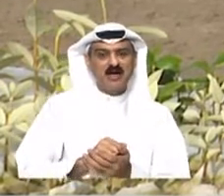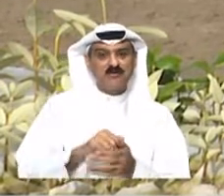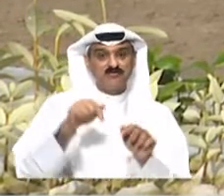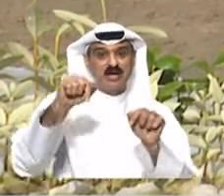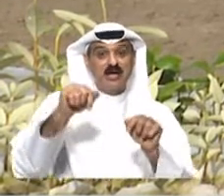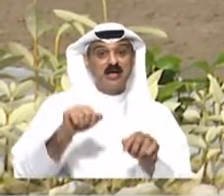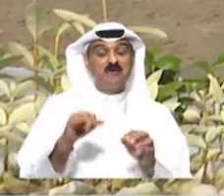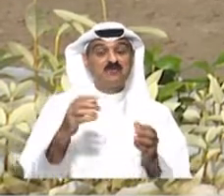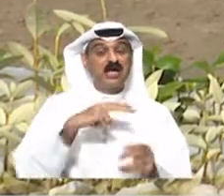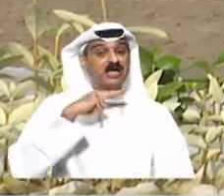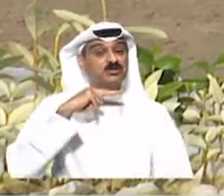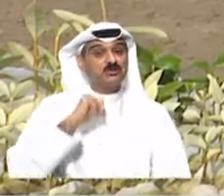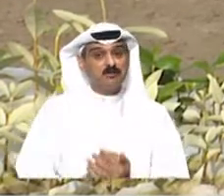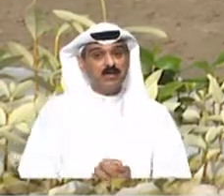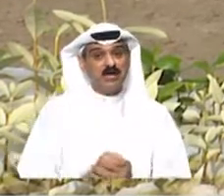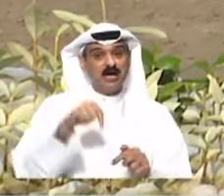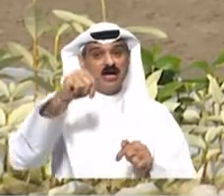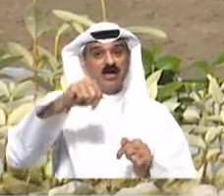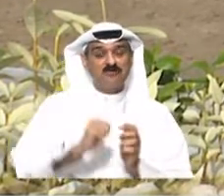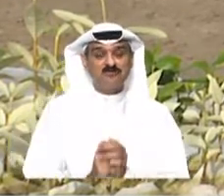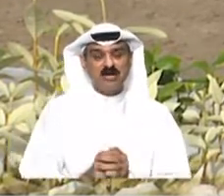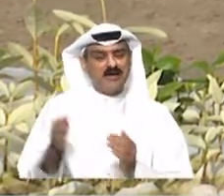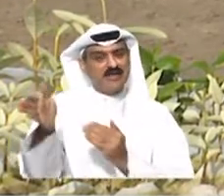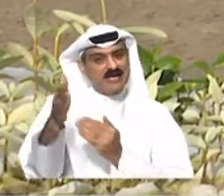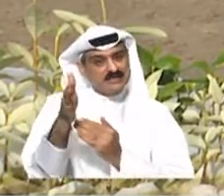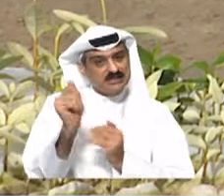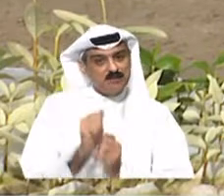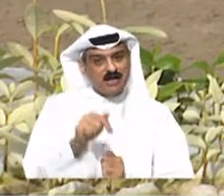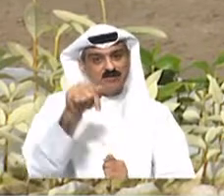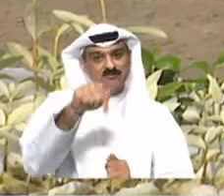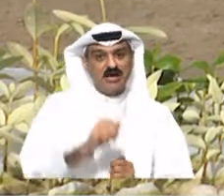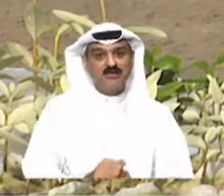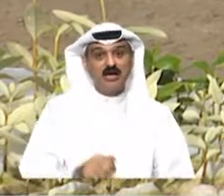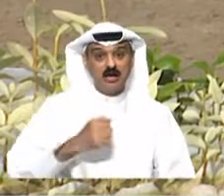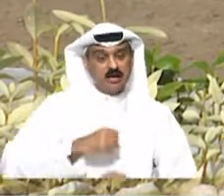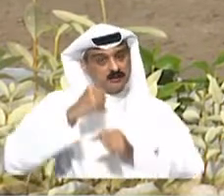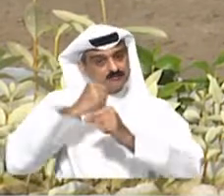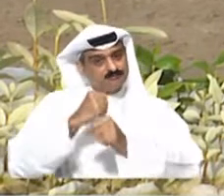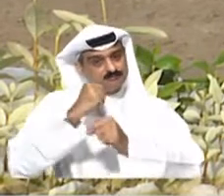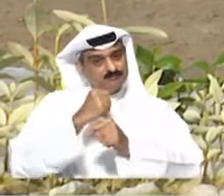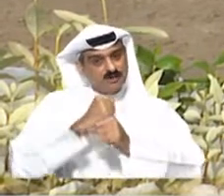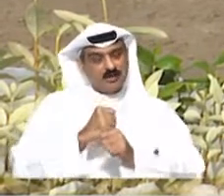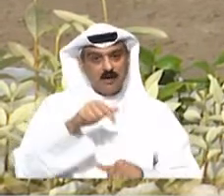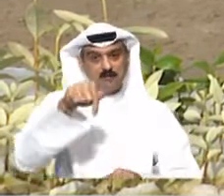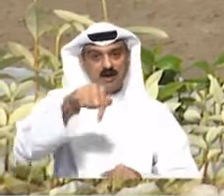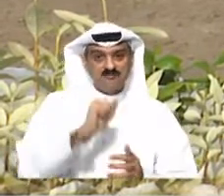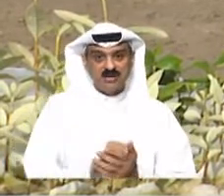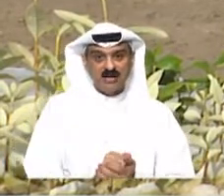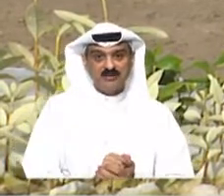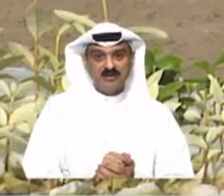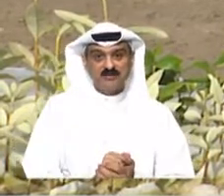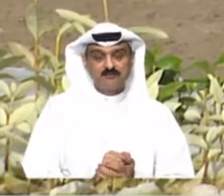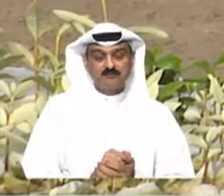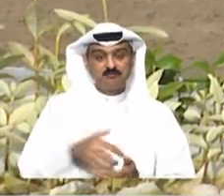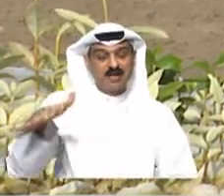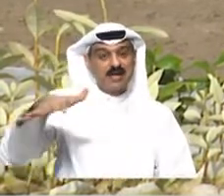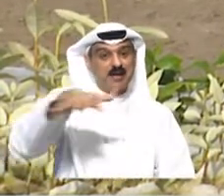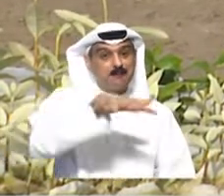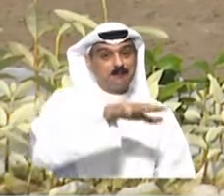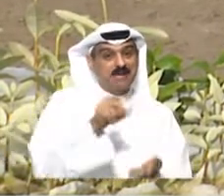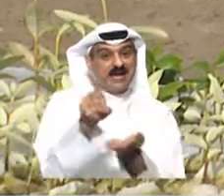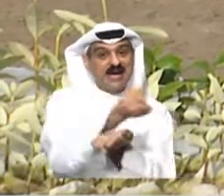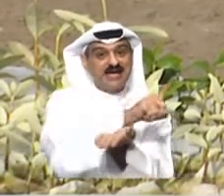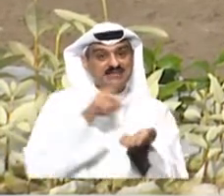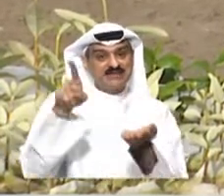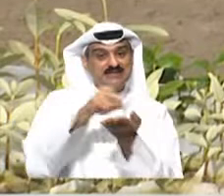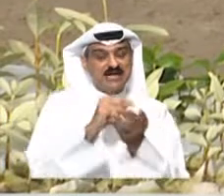الطبيعية للأسماك والكائنات الفطرية. نقوم بما يلزم اليوم لإثراء البيئات المختلفة كبيئة ساحلية وكذلك البيئة